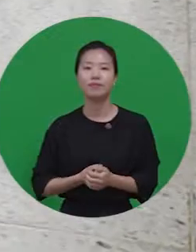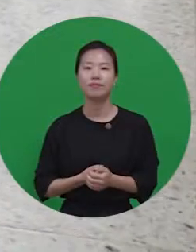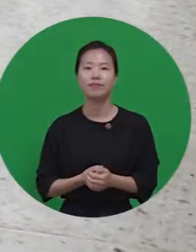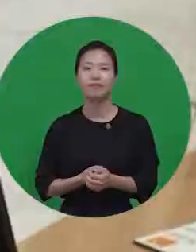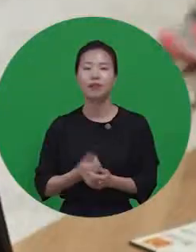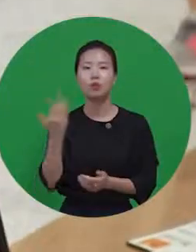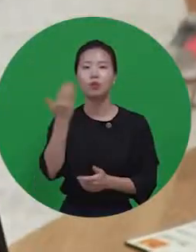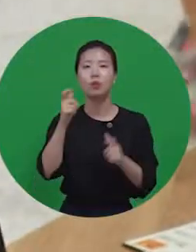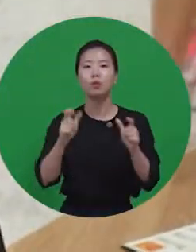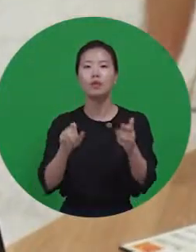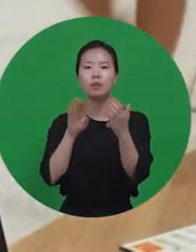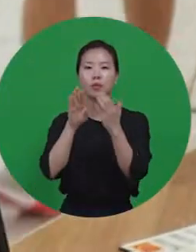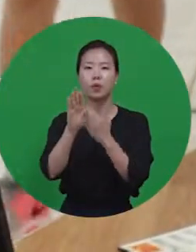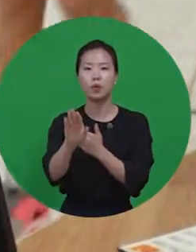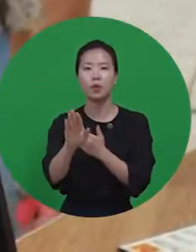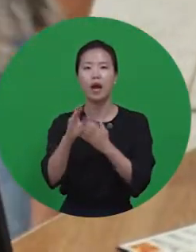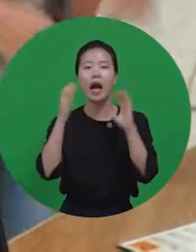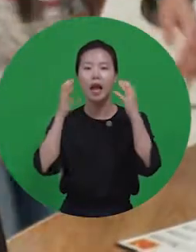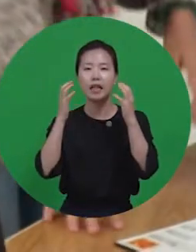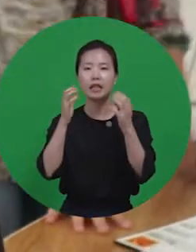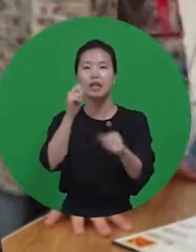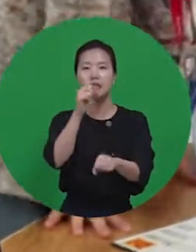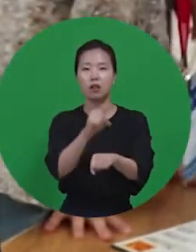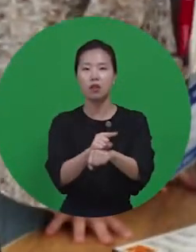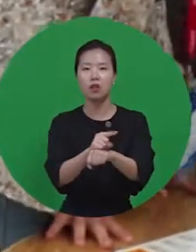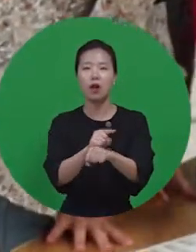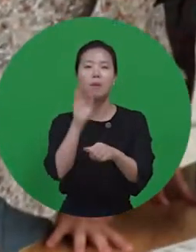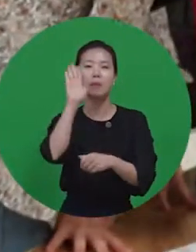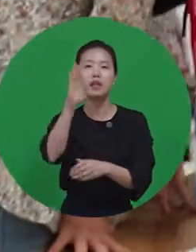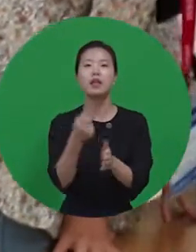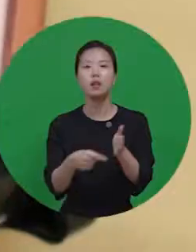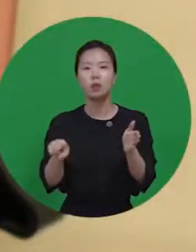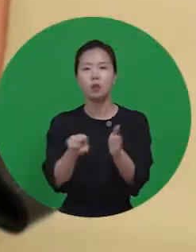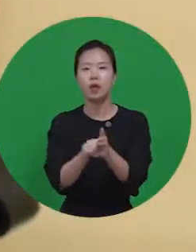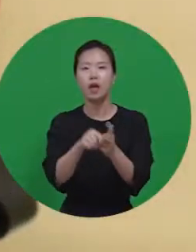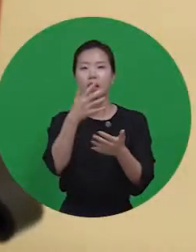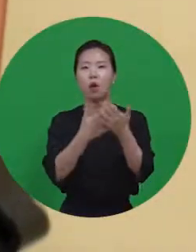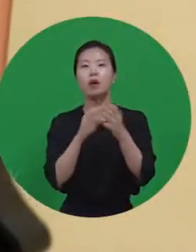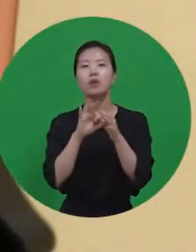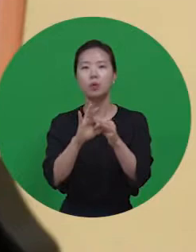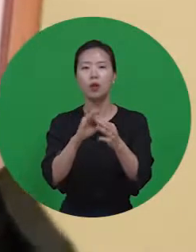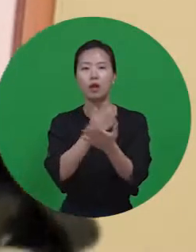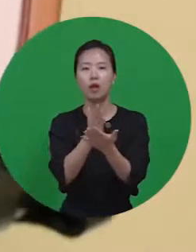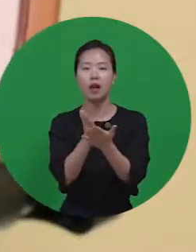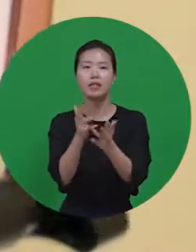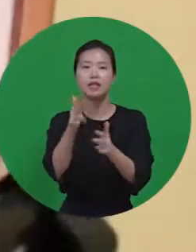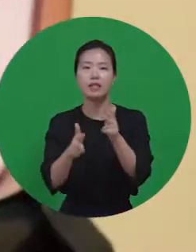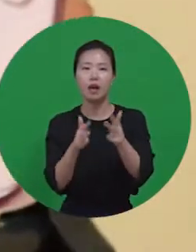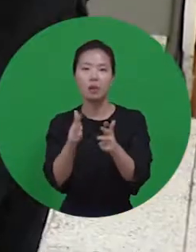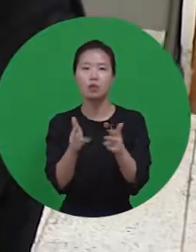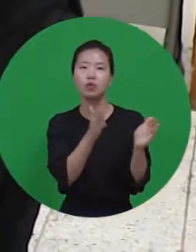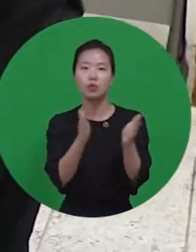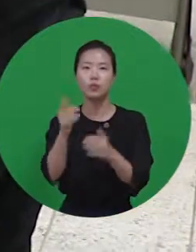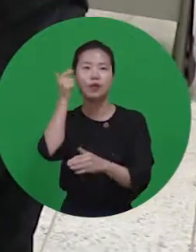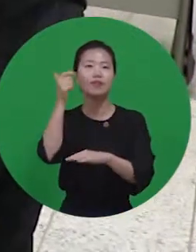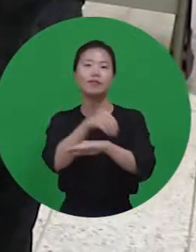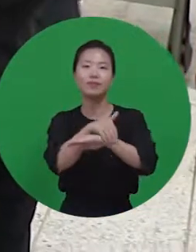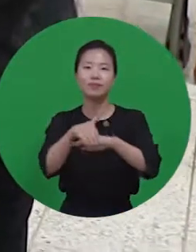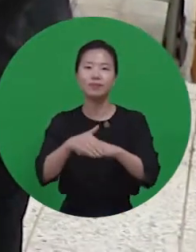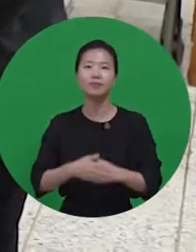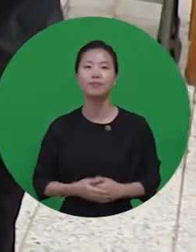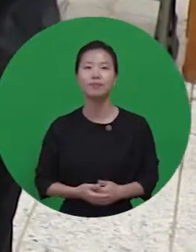받았습니다. 구로구는 앞으로도 아이들의 인성과 미래를 위해 영화를 매개체로 한 다양한 사업을